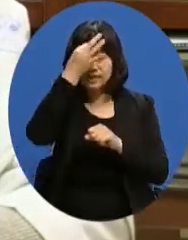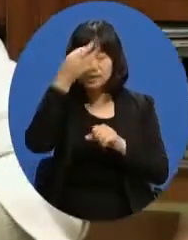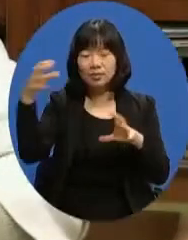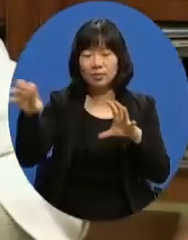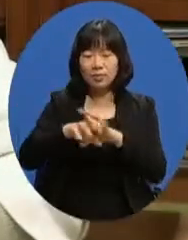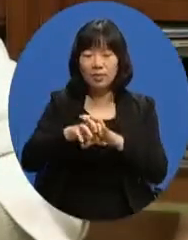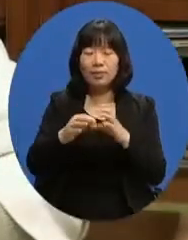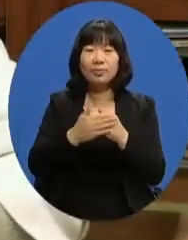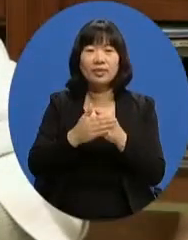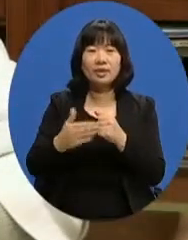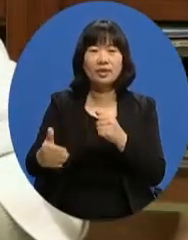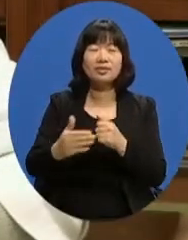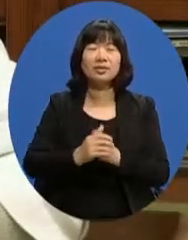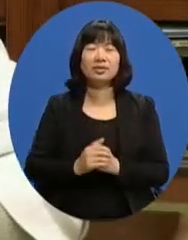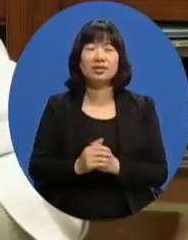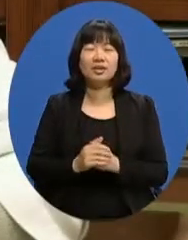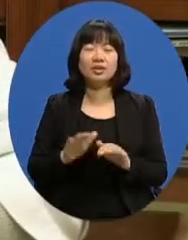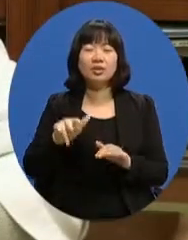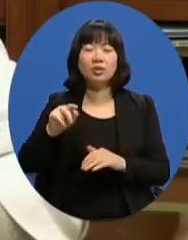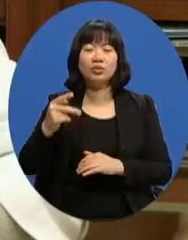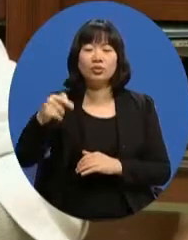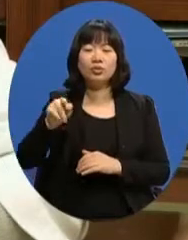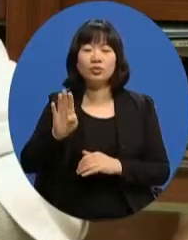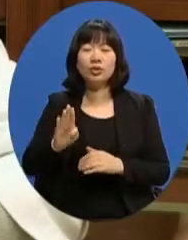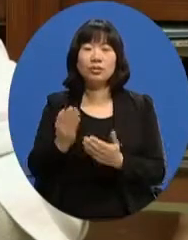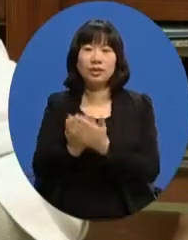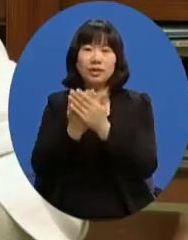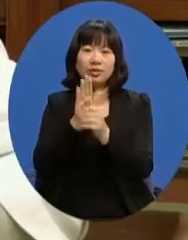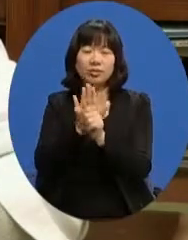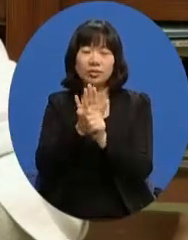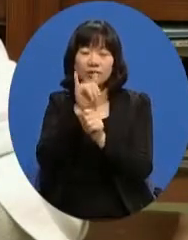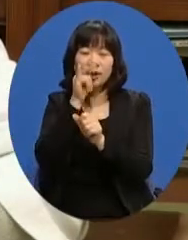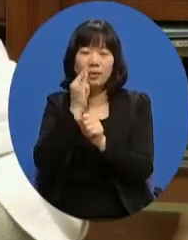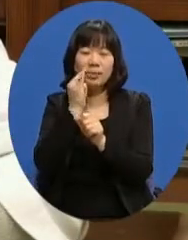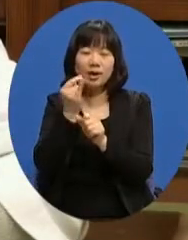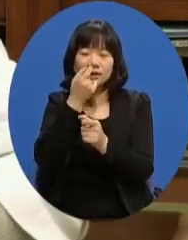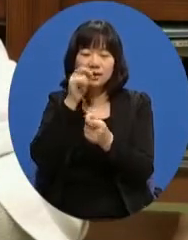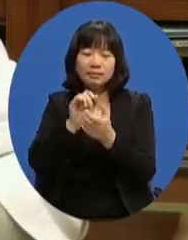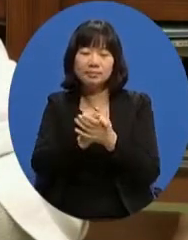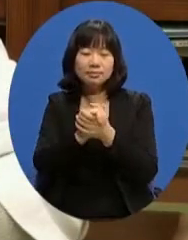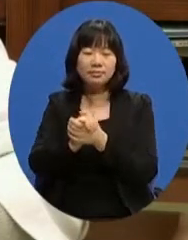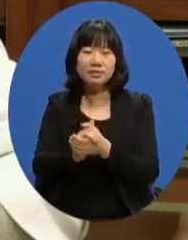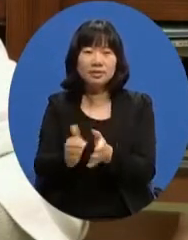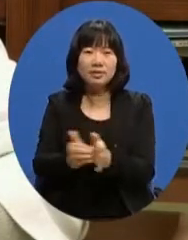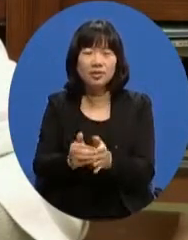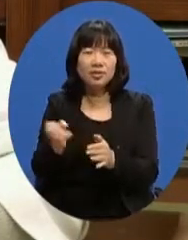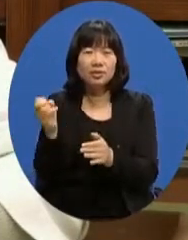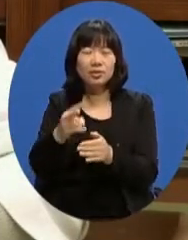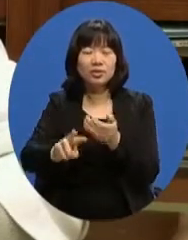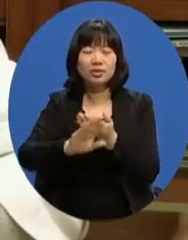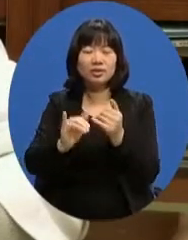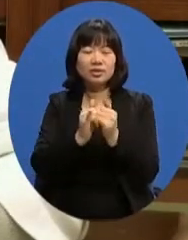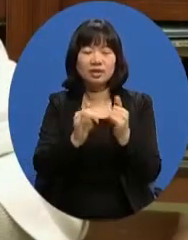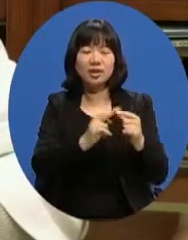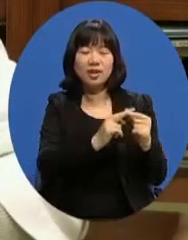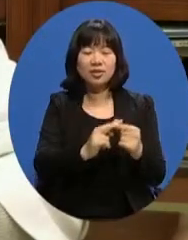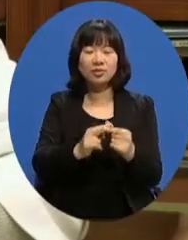포함하게 돼요. 전투력이 발달되는데도 도움이 되고요. 엄마하고 굉장히 친밀해지죠. 그리고 다른